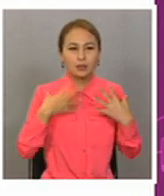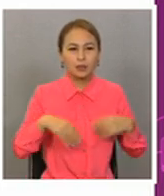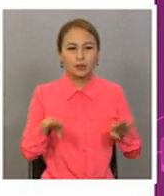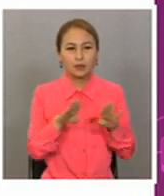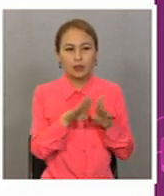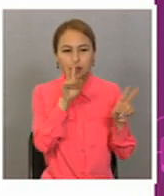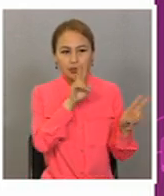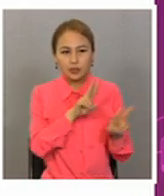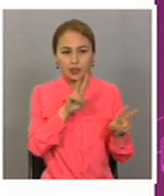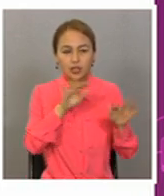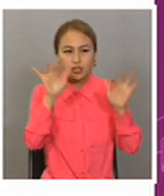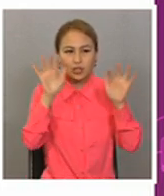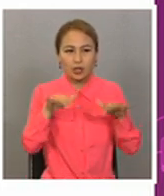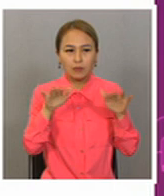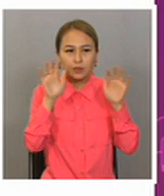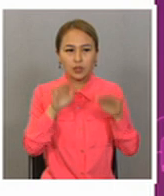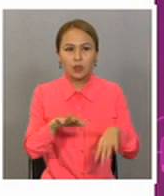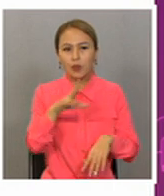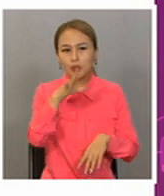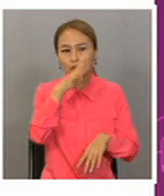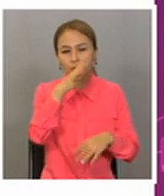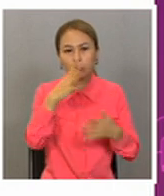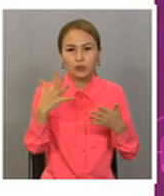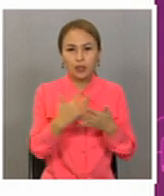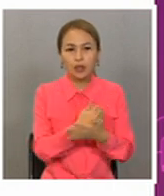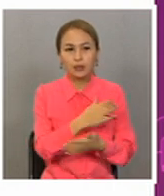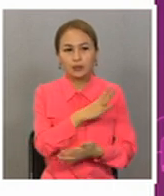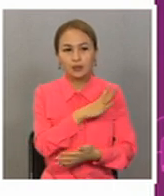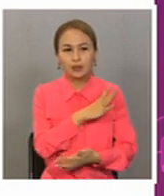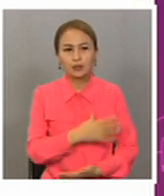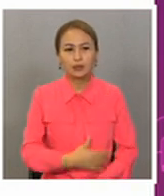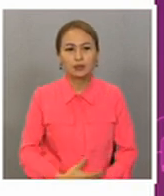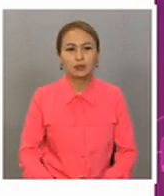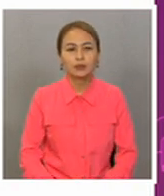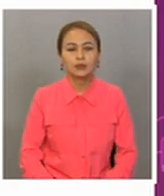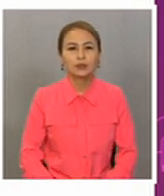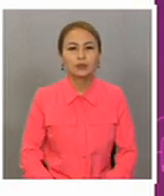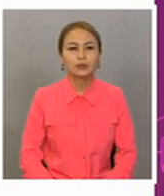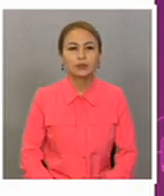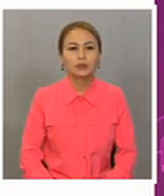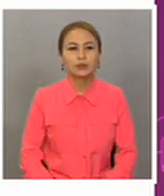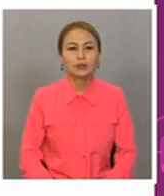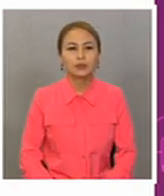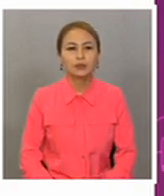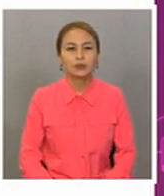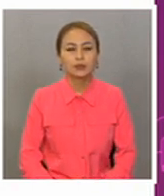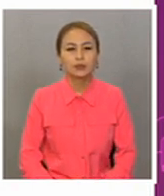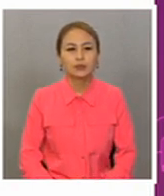бақылау нәтижесінде жаңбыр жауатын уақытты анықтаған.